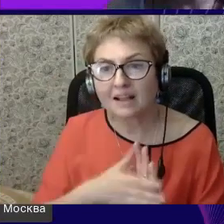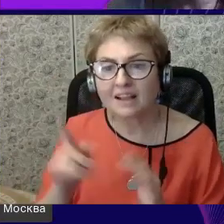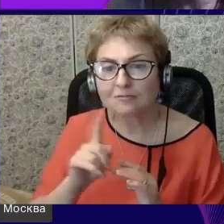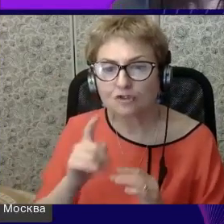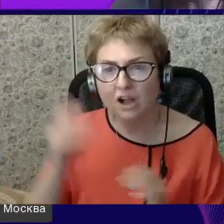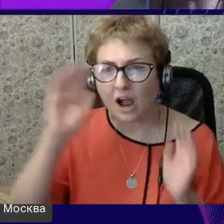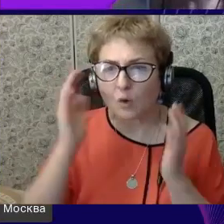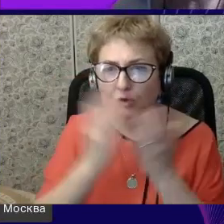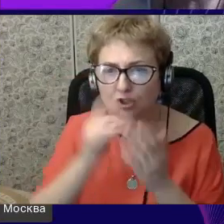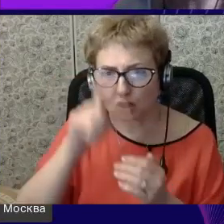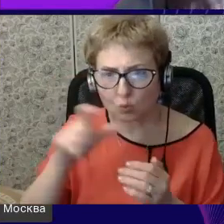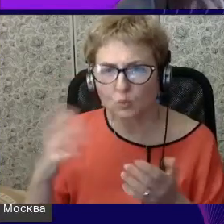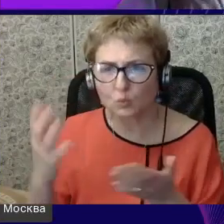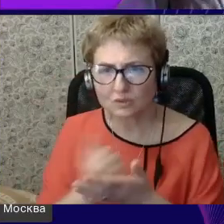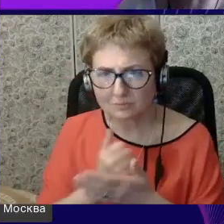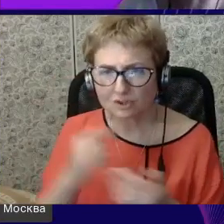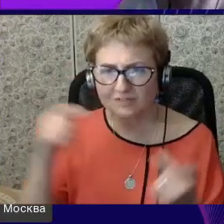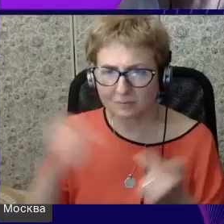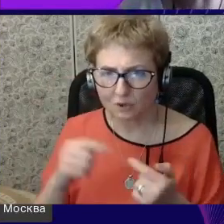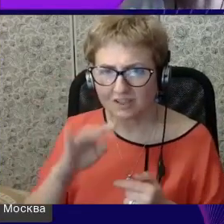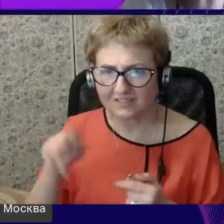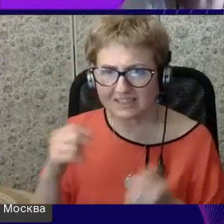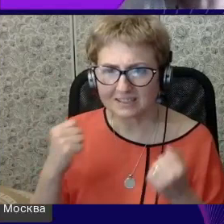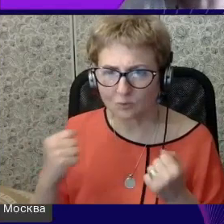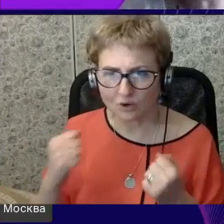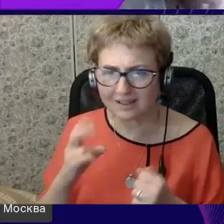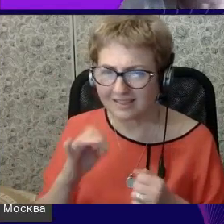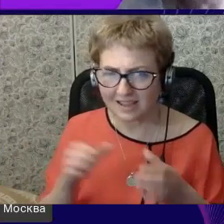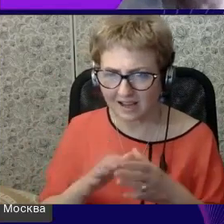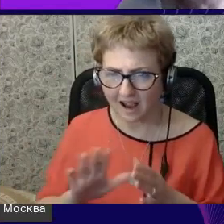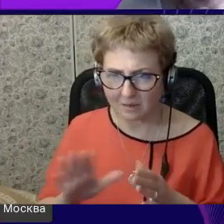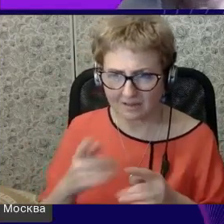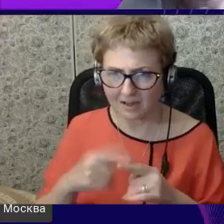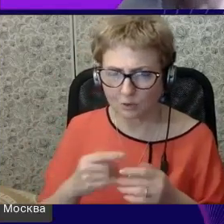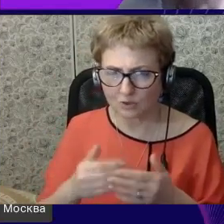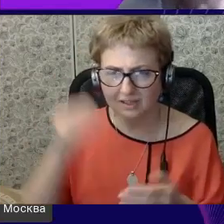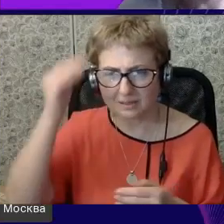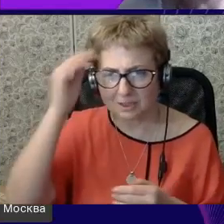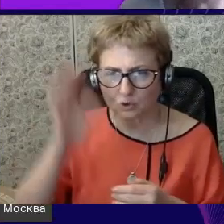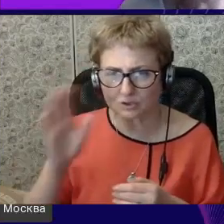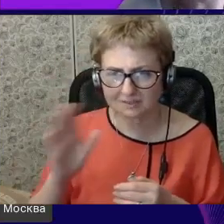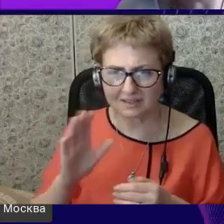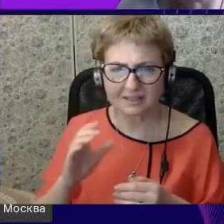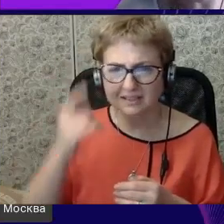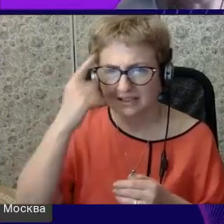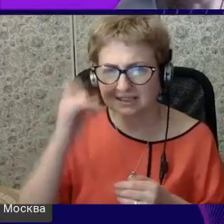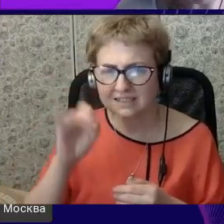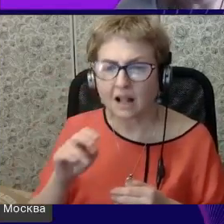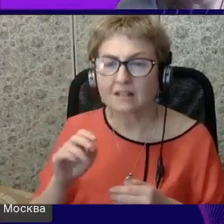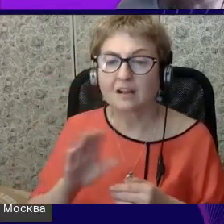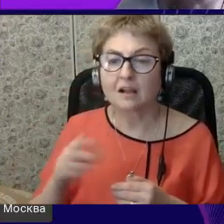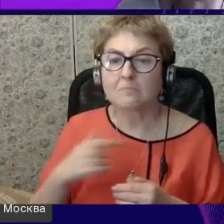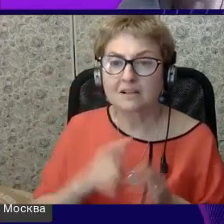каким образом мы к этому пришли. Вот. Поняв, что аутичные люди успешны в определенных видах спорта, в первую очередь